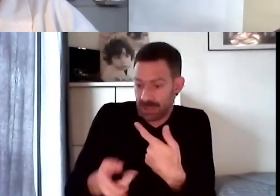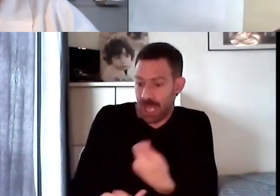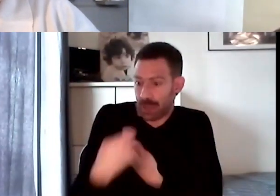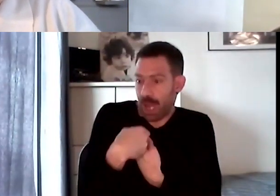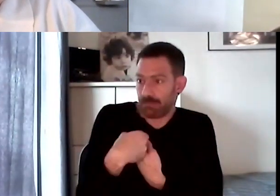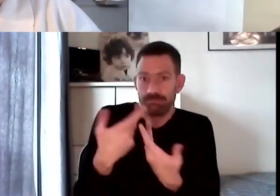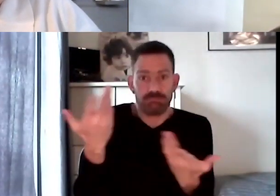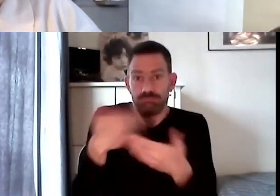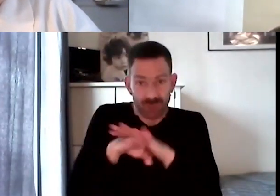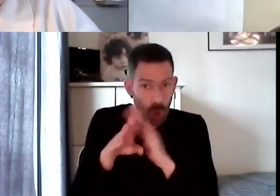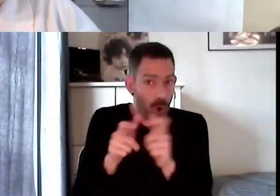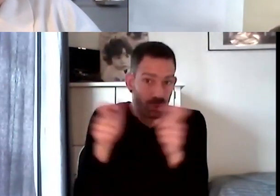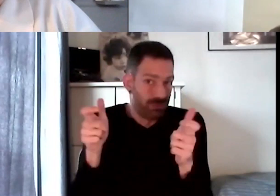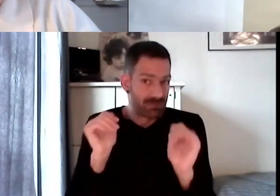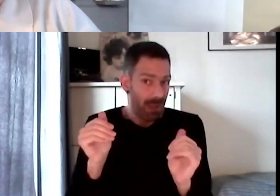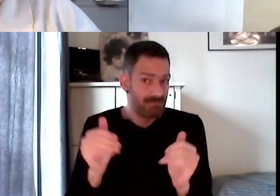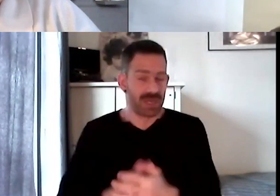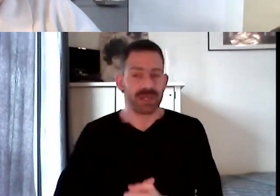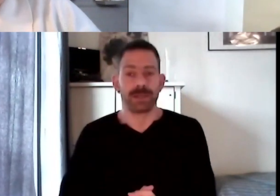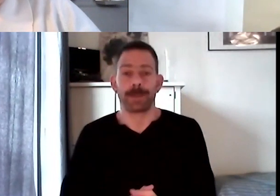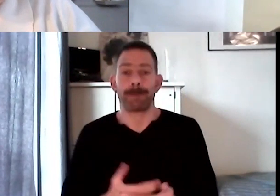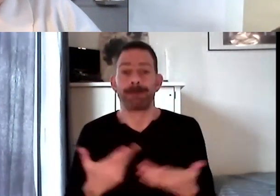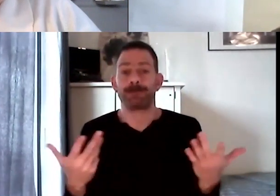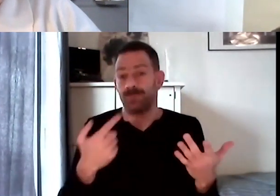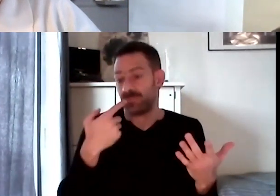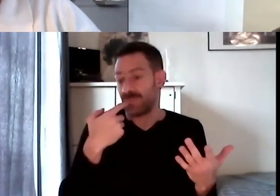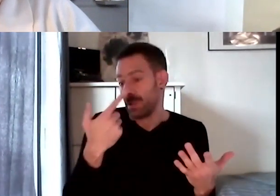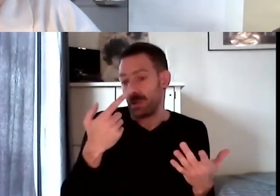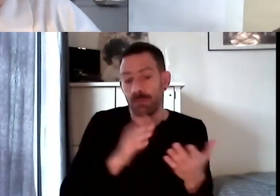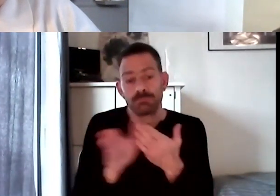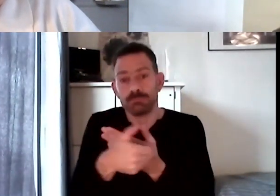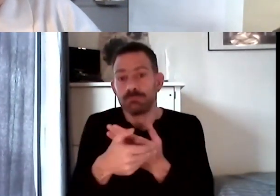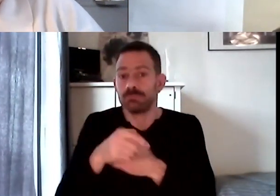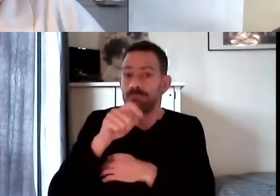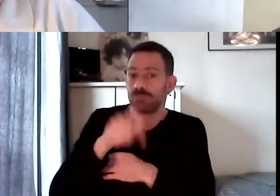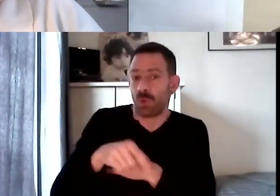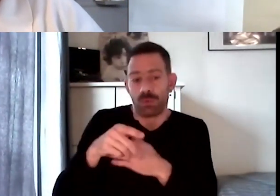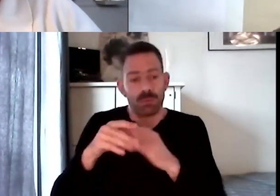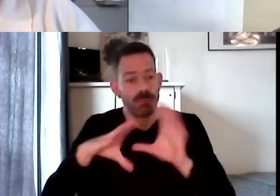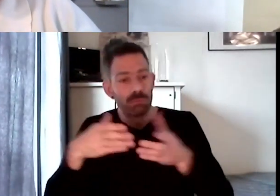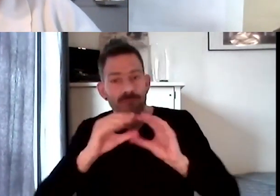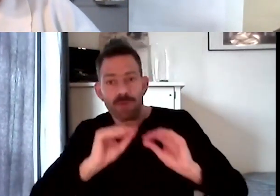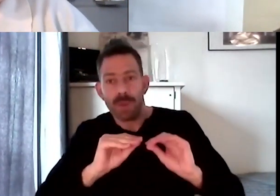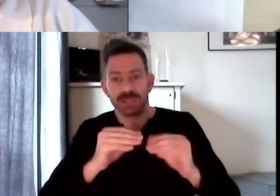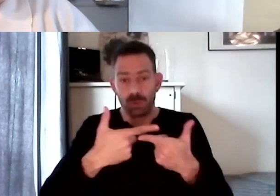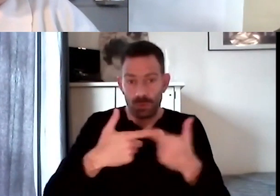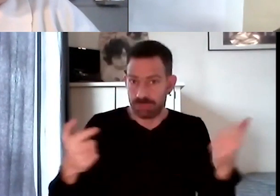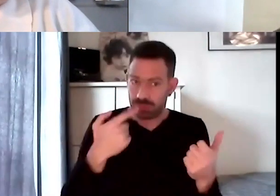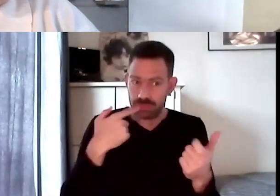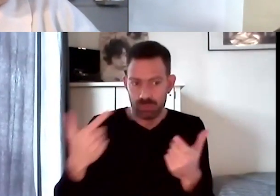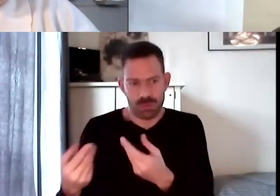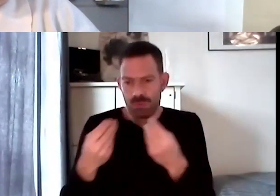médicales. Voilà, et d'avoir les formations qui peuvent accompagner pour se développer sur un nouveau poste.